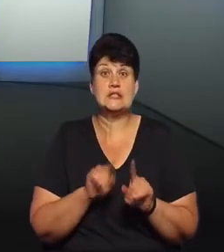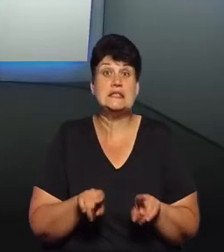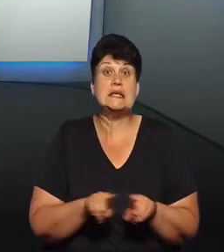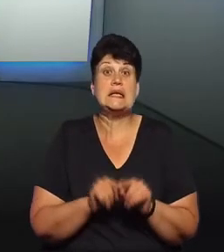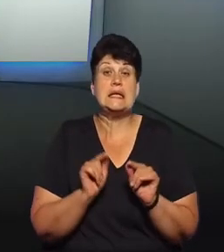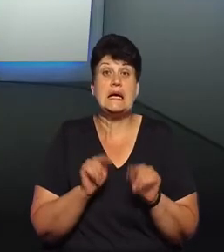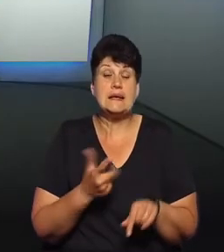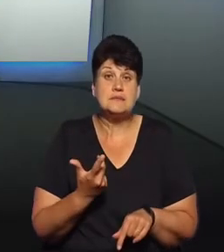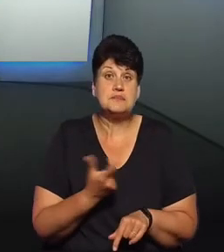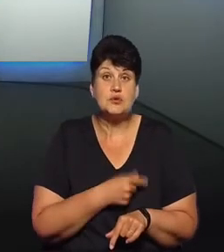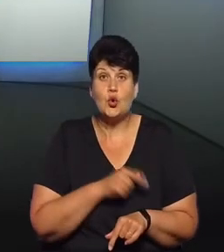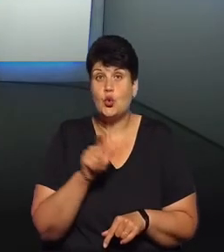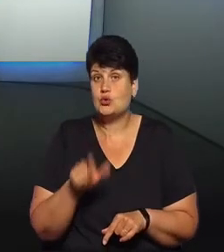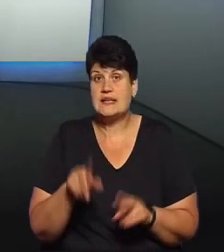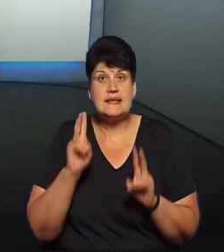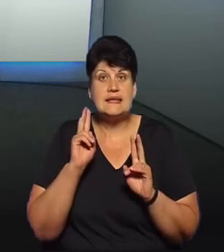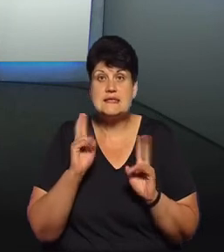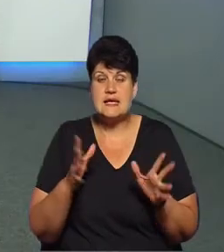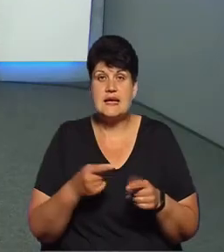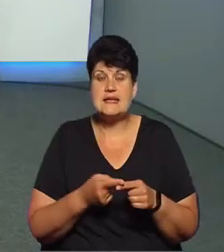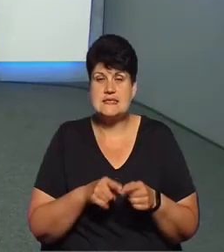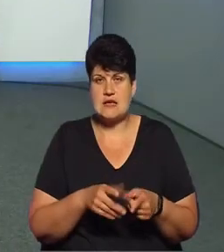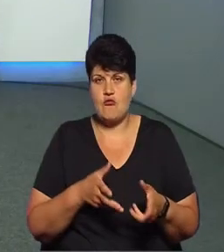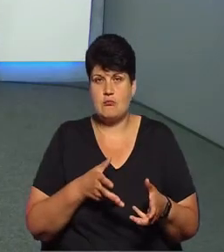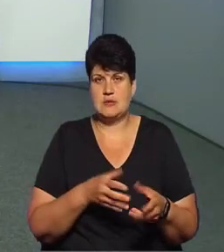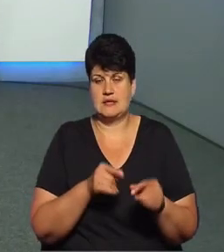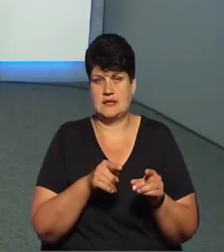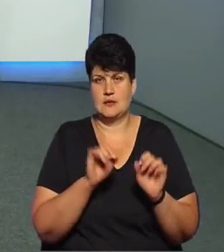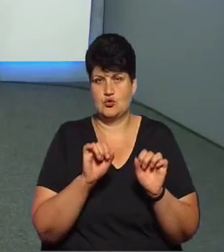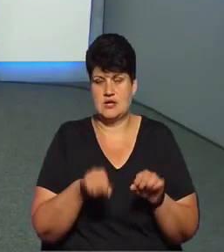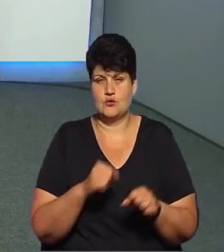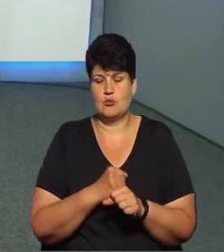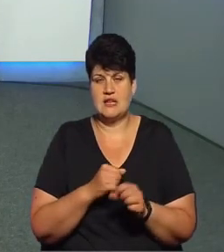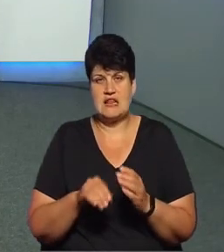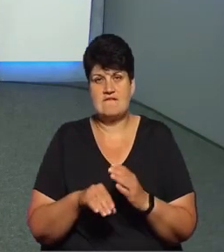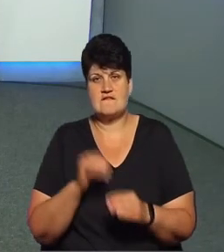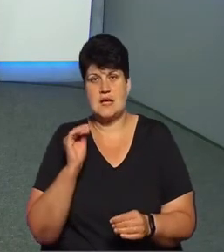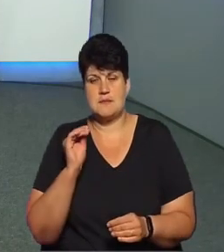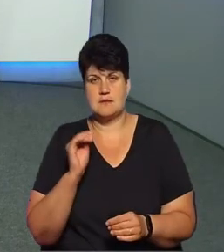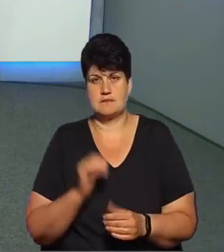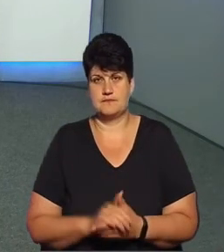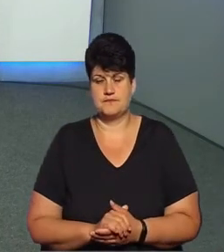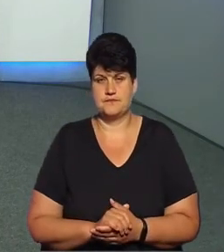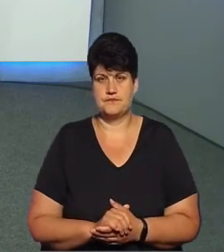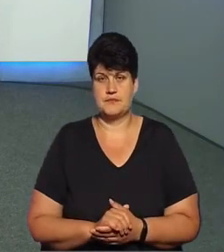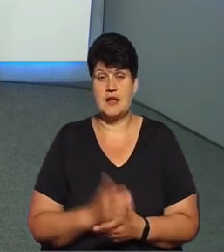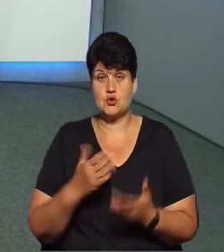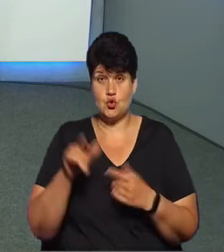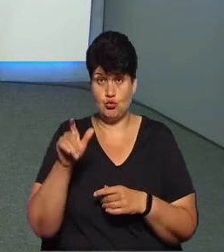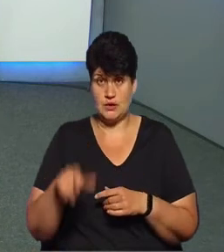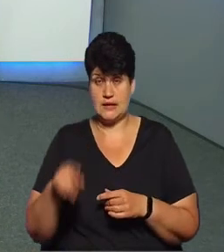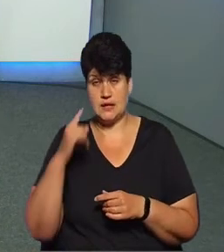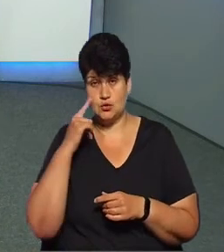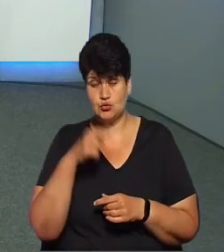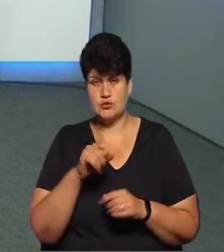і це вплине якось на її можливість робити вибір чи здійснювати певні вольові дії. Якщо людина думає, що вона не може робити там вакцину,